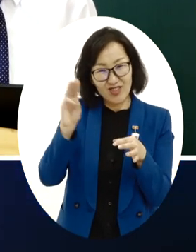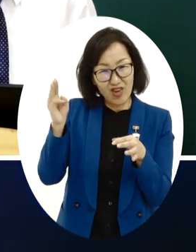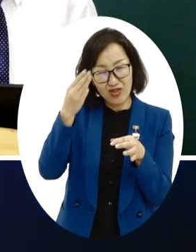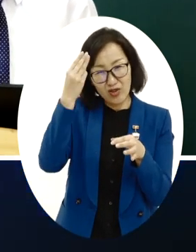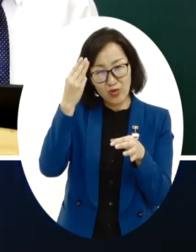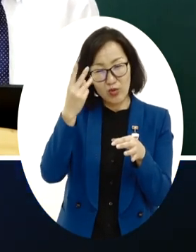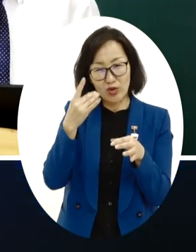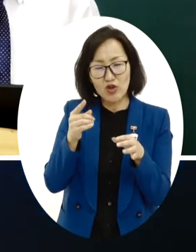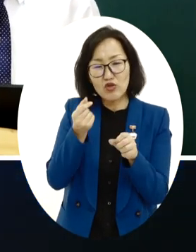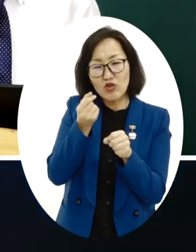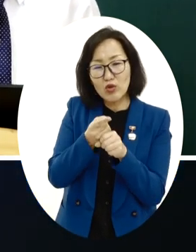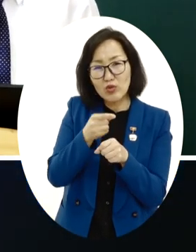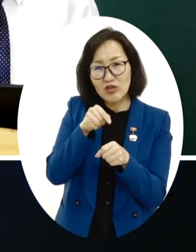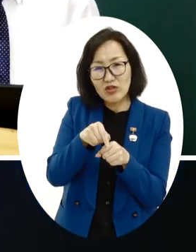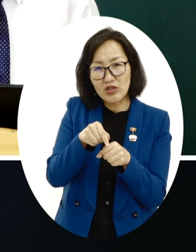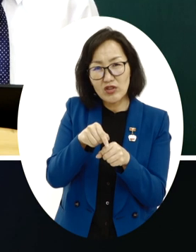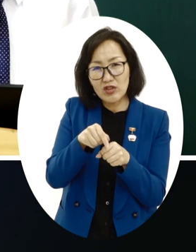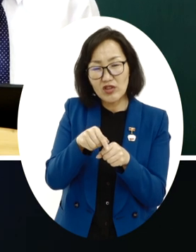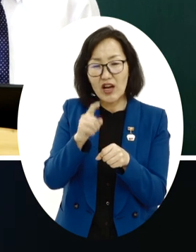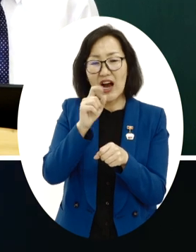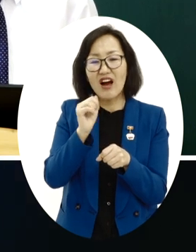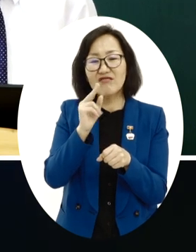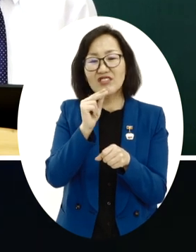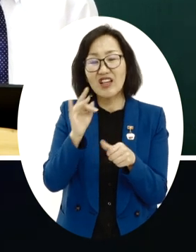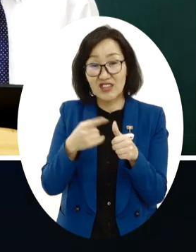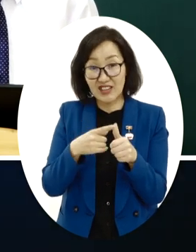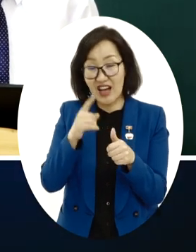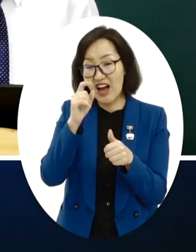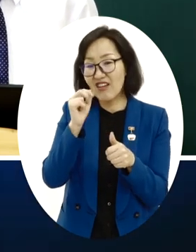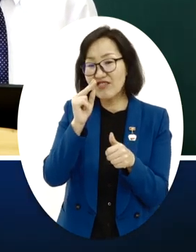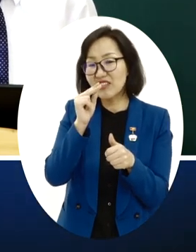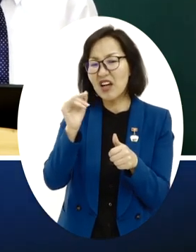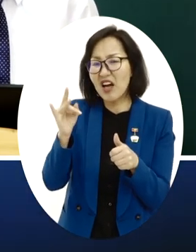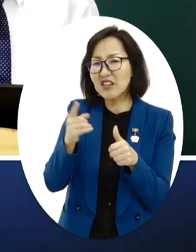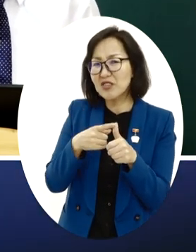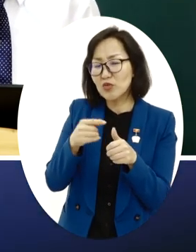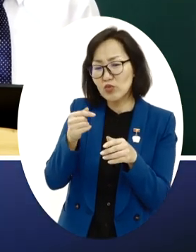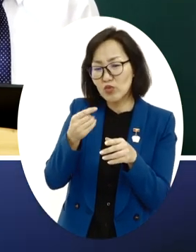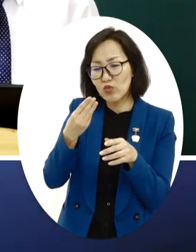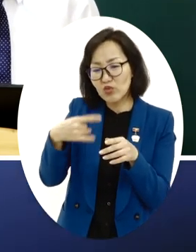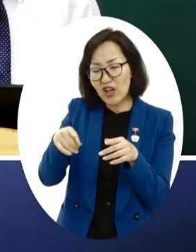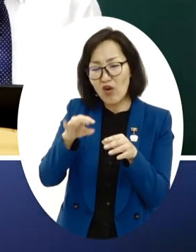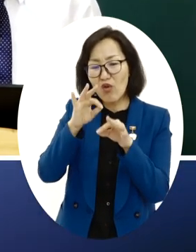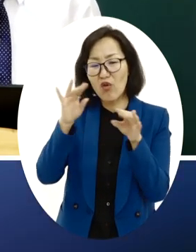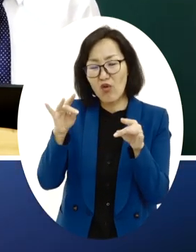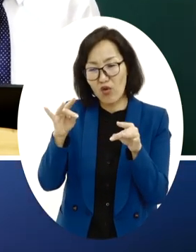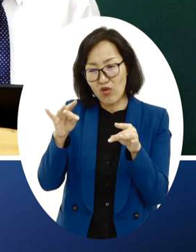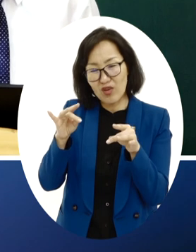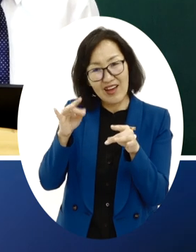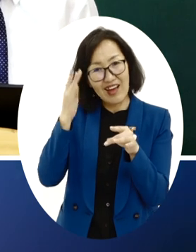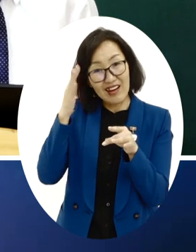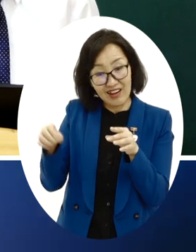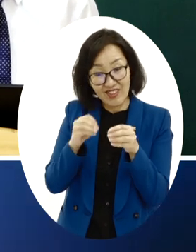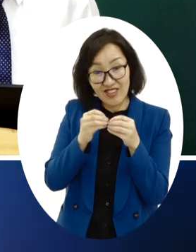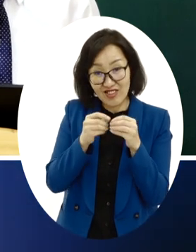хэлбэрийг тодотгох үүрэгтэй зориултын туузан сурыг авчаар гэн. Авчаарыг тусгай аргаар боловсруулсан арьсан сураар хийдэг